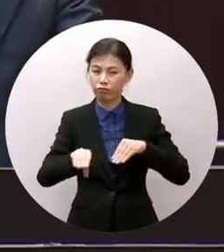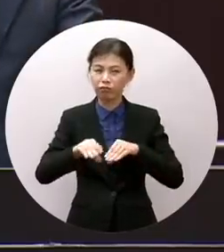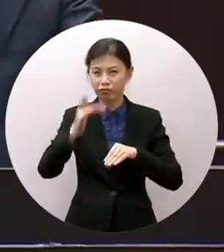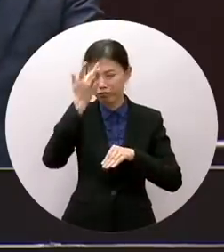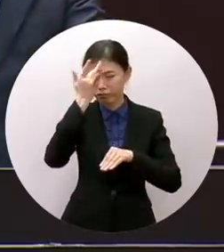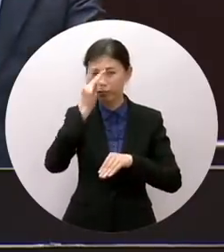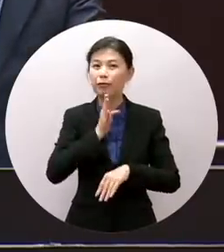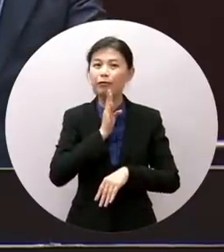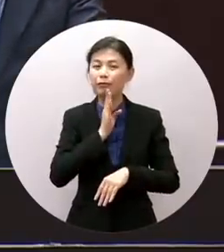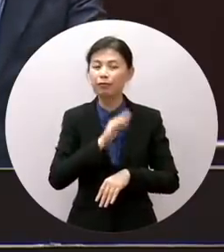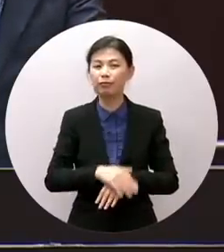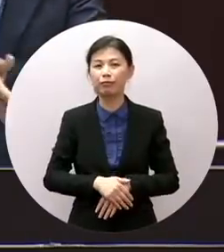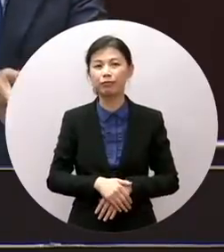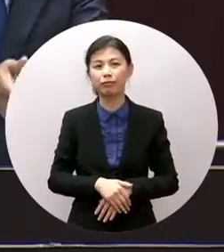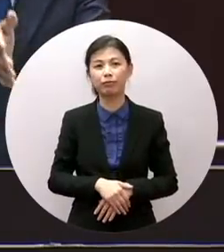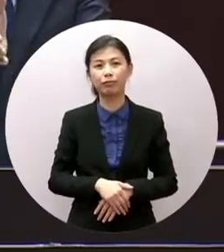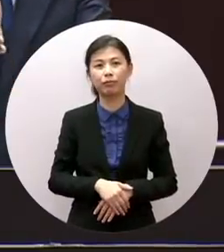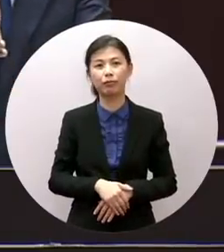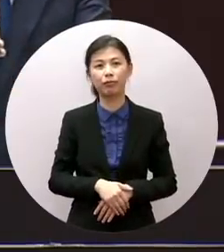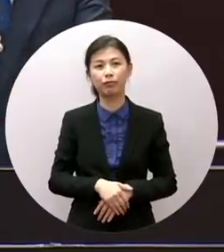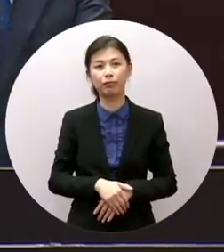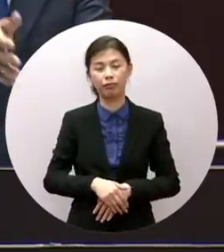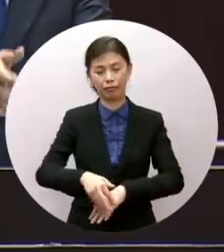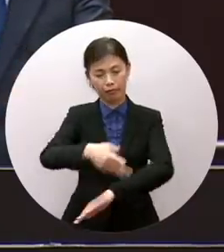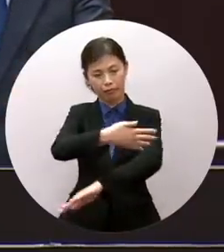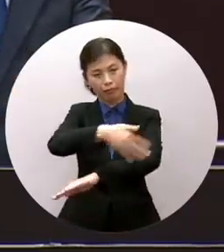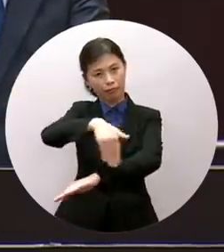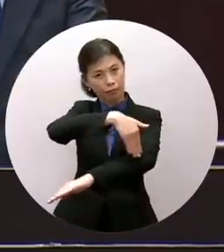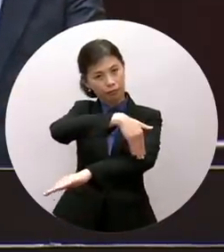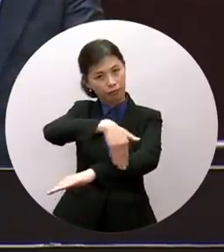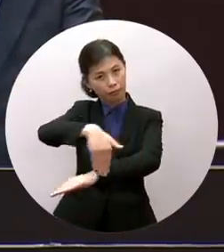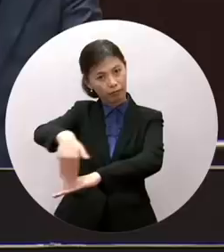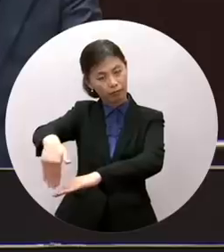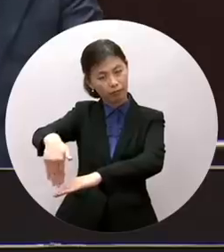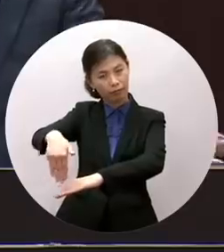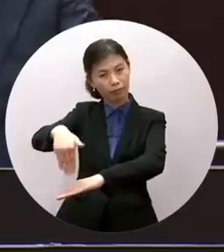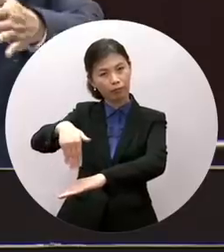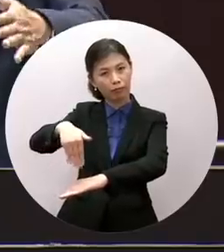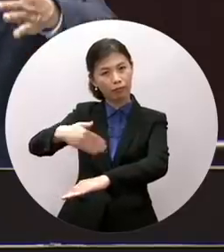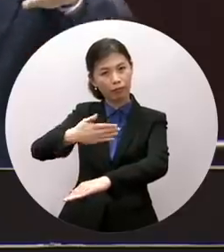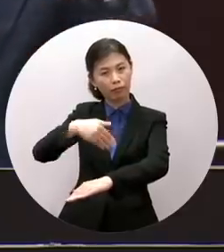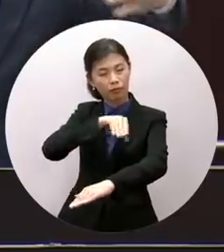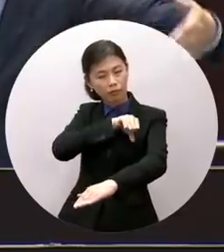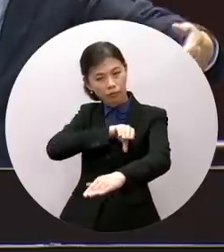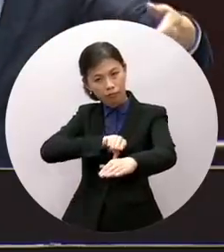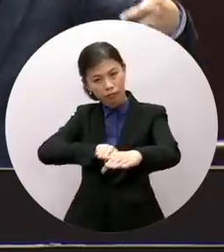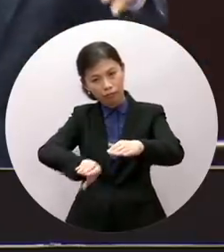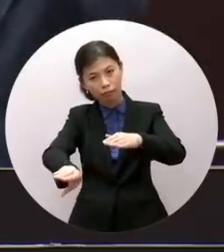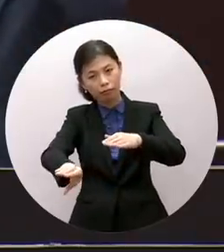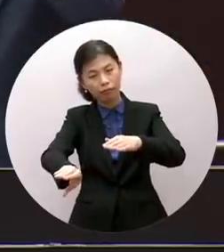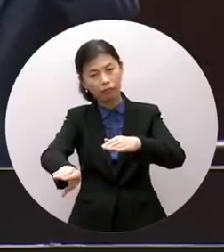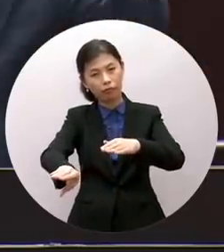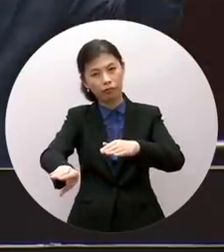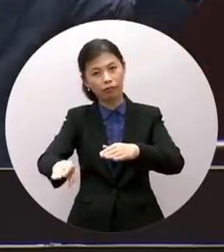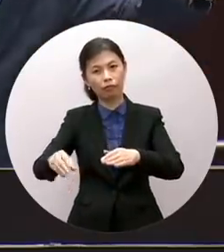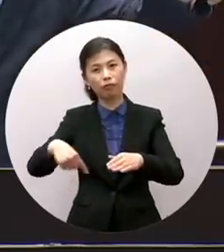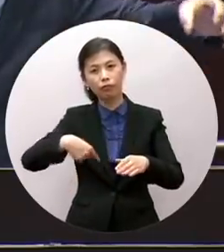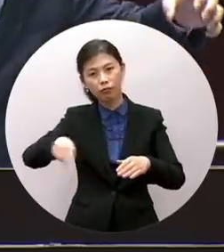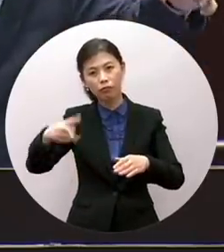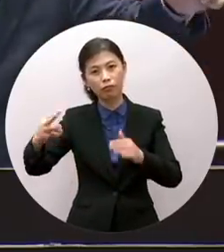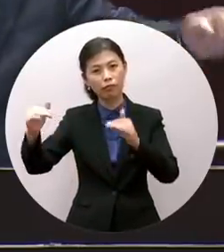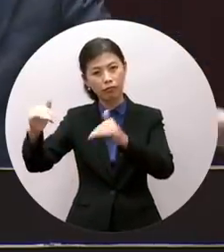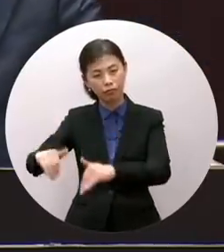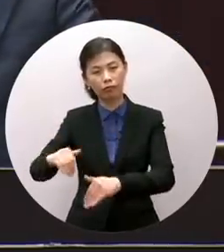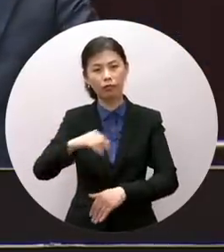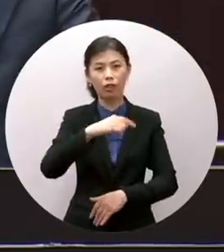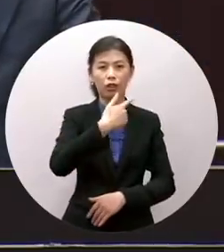讲伫咱的咱的合体的道路会当。开辟到三峡，还是六五来